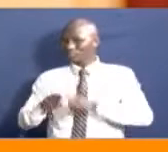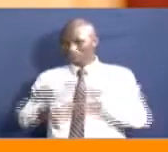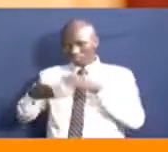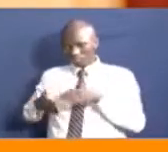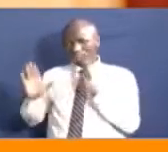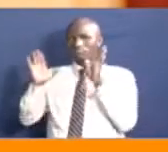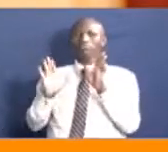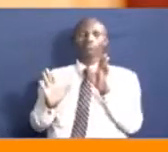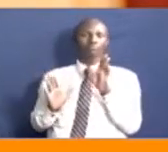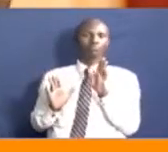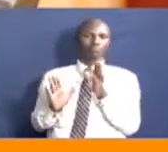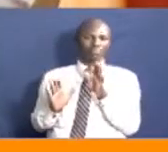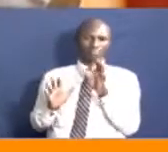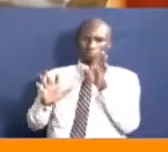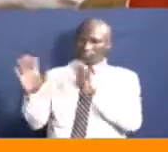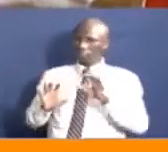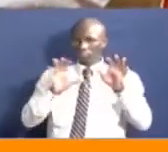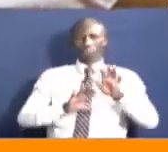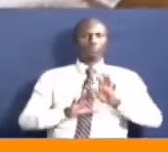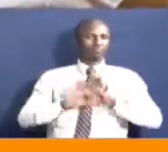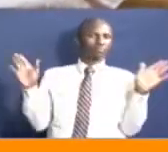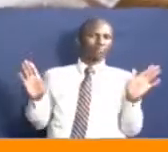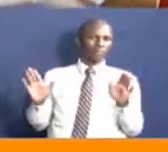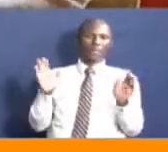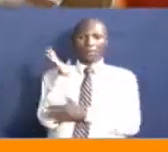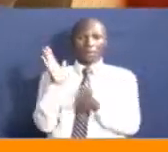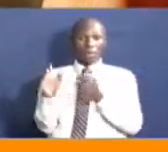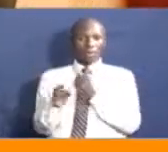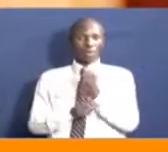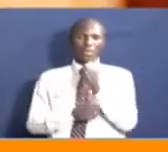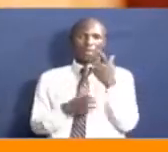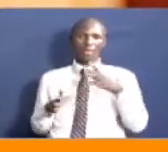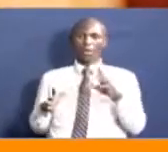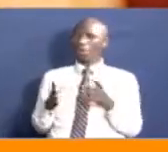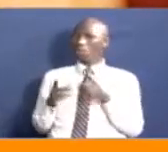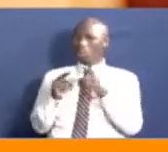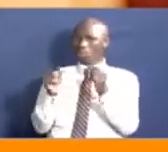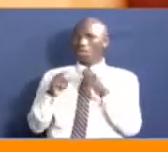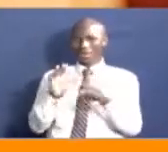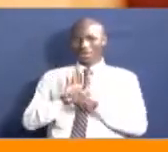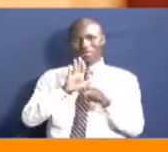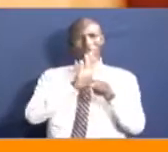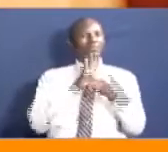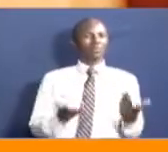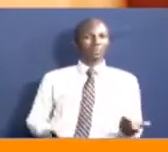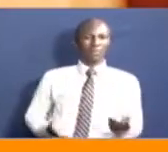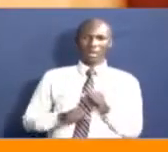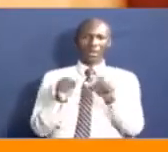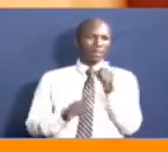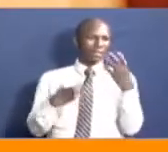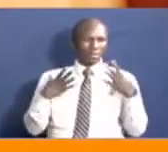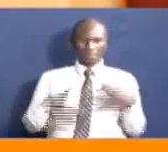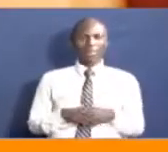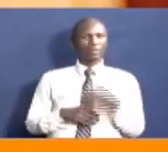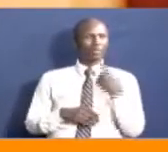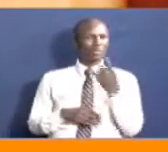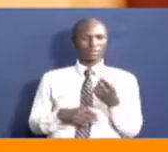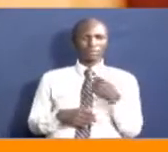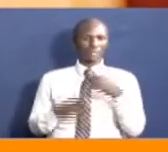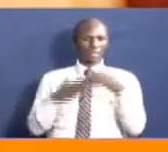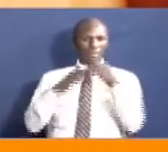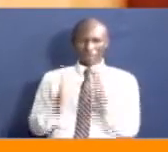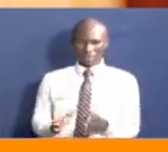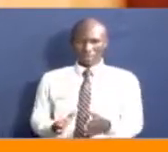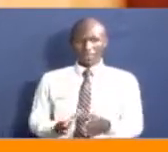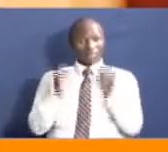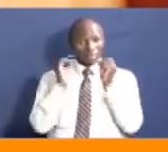awachwe, aombe, auze sera zake. Ile mbaya ni kutukana watu ama kuongea maneno mabaya juu ya watu. Nawaambia kama